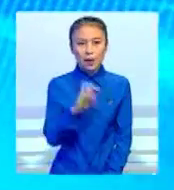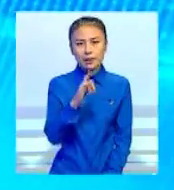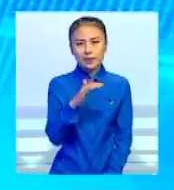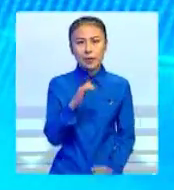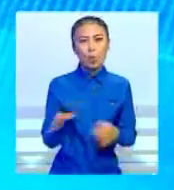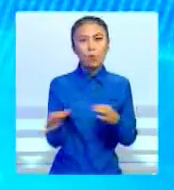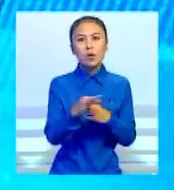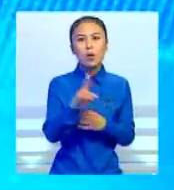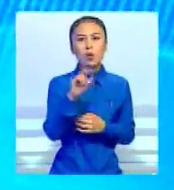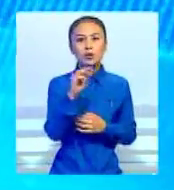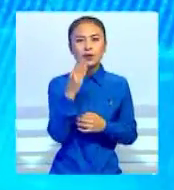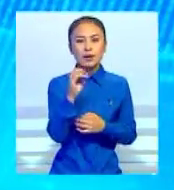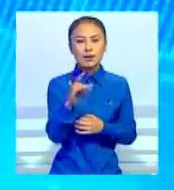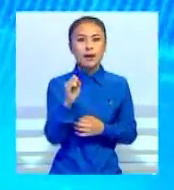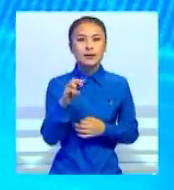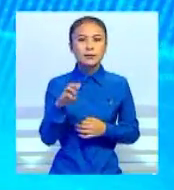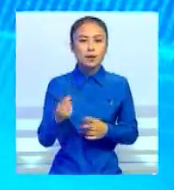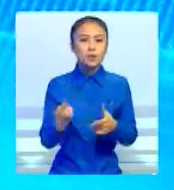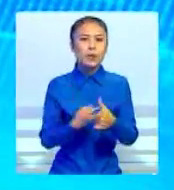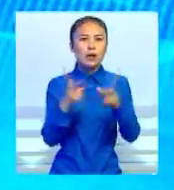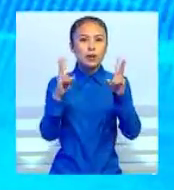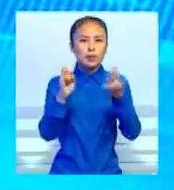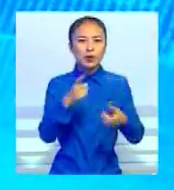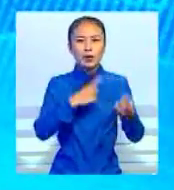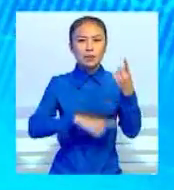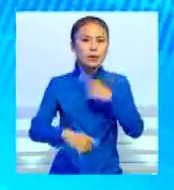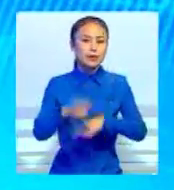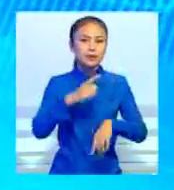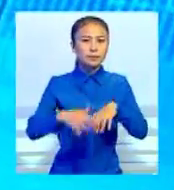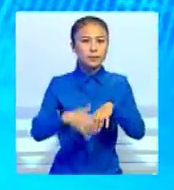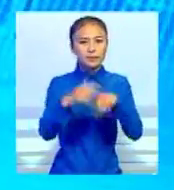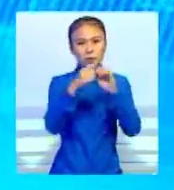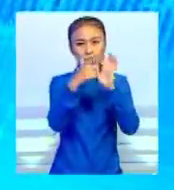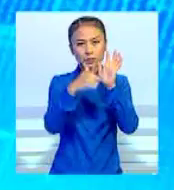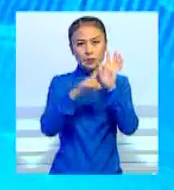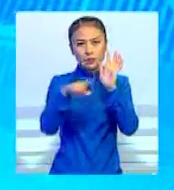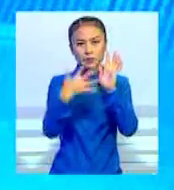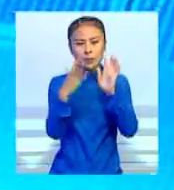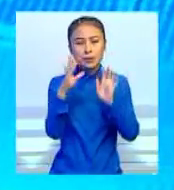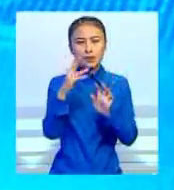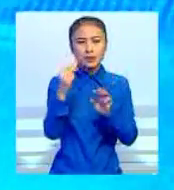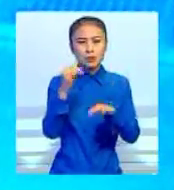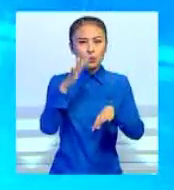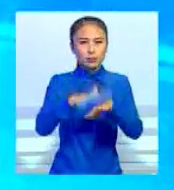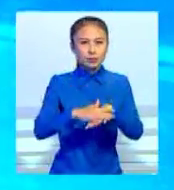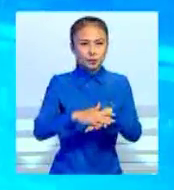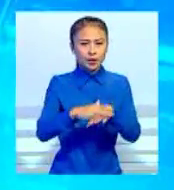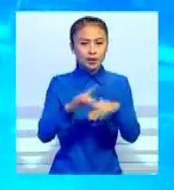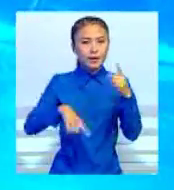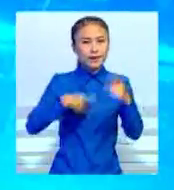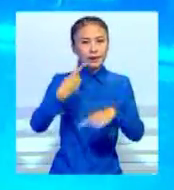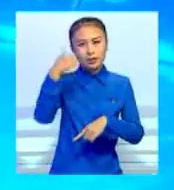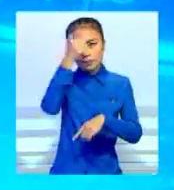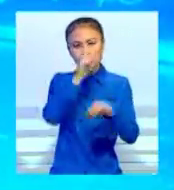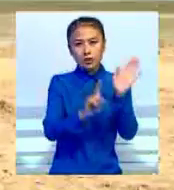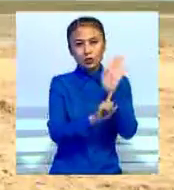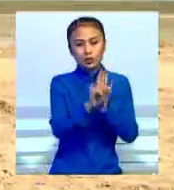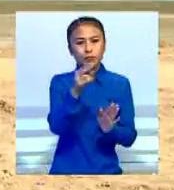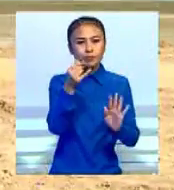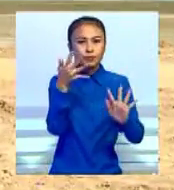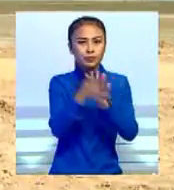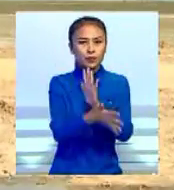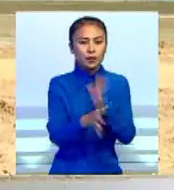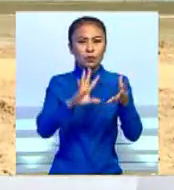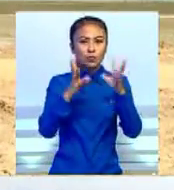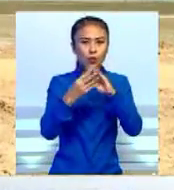Маңғыстау облысындағы Қошқарата қалдық қоймасын қалпына келтіруге ел қазынасынан 17,5 миллиард теңге бөлінеді. Келер жылдан бастап жұмсалатын